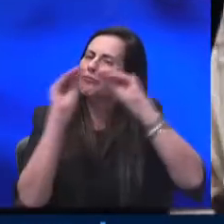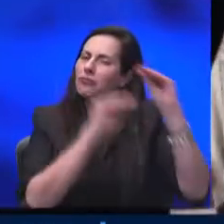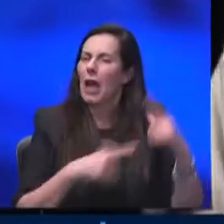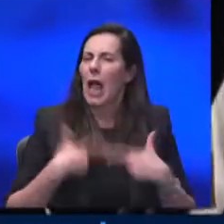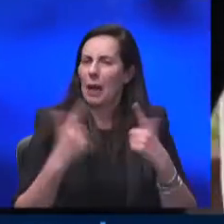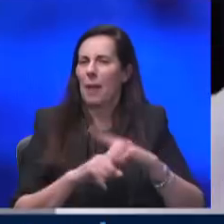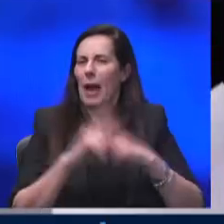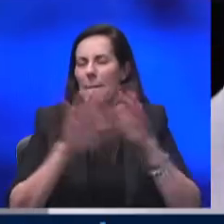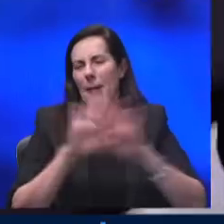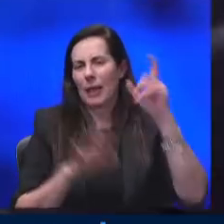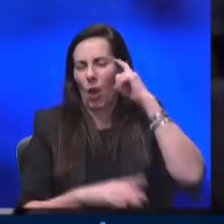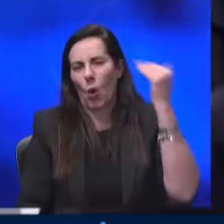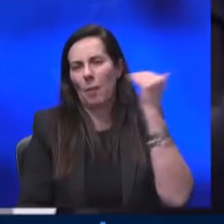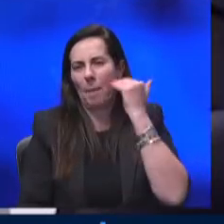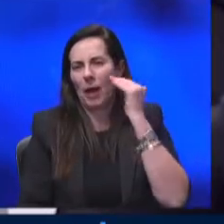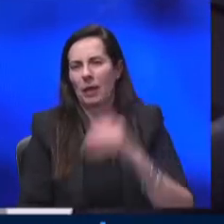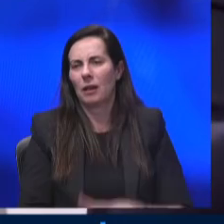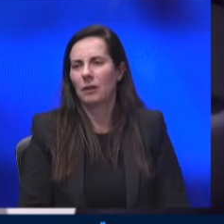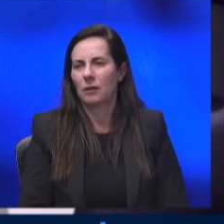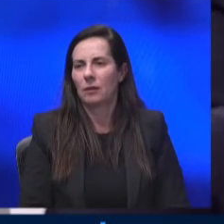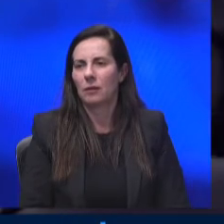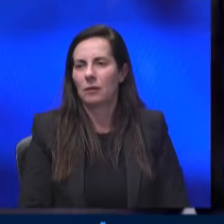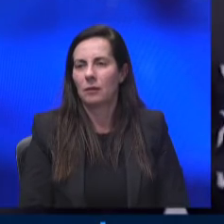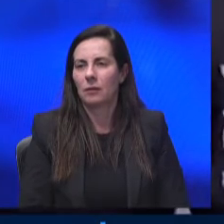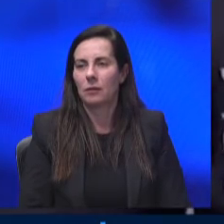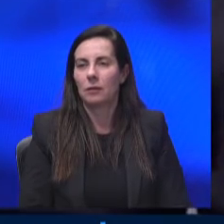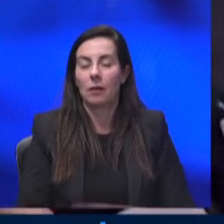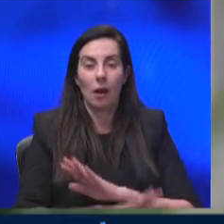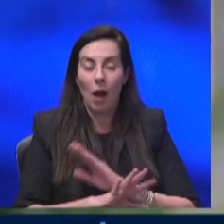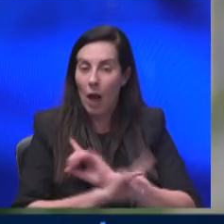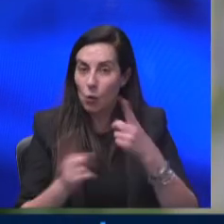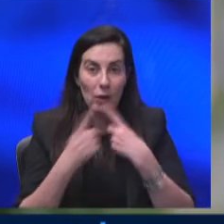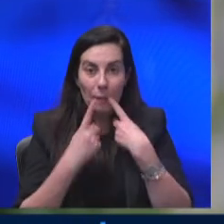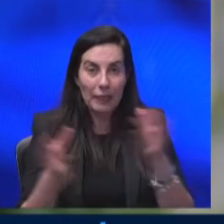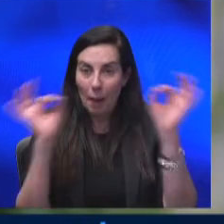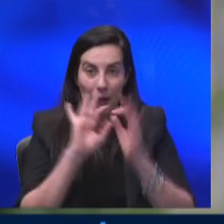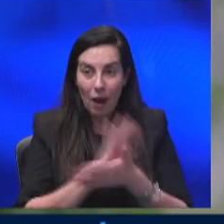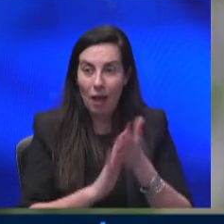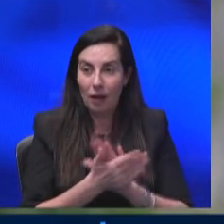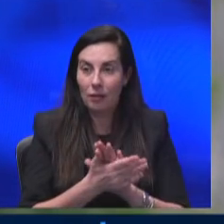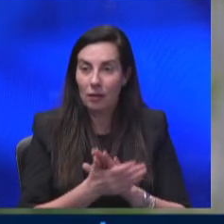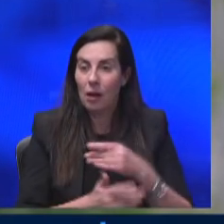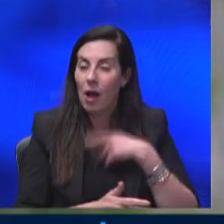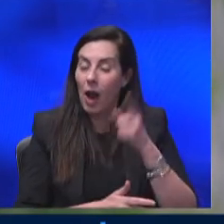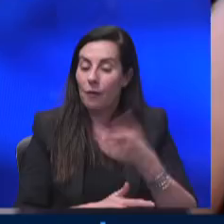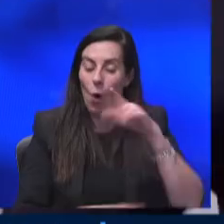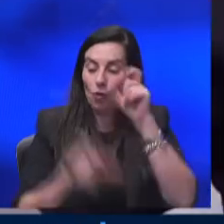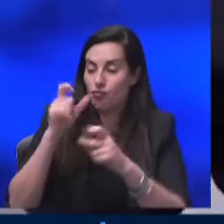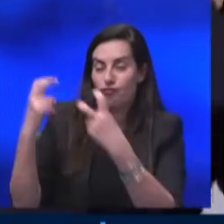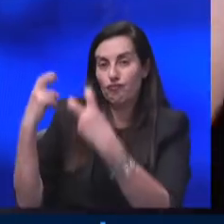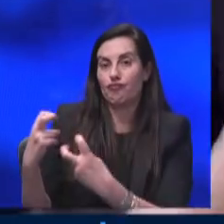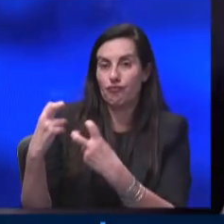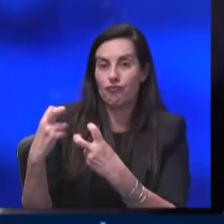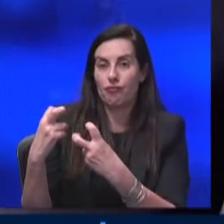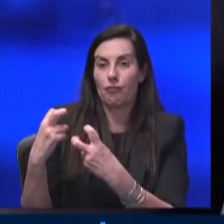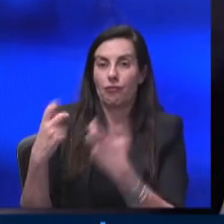בארצות הברית. I wasn't even allowed to have that conversation with you personally, right? There had to be people from the sitting there, everything. Yeah, there were